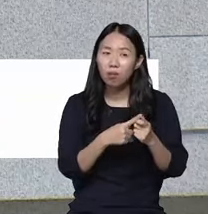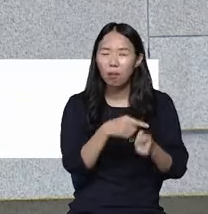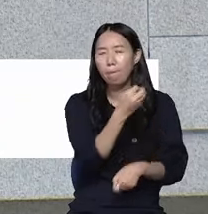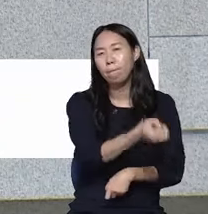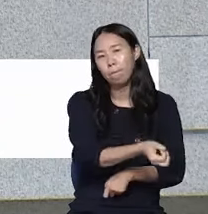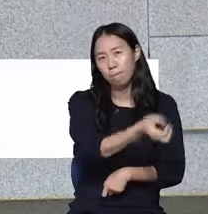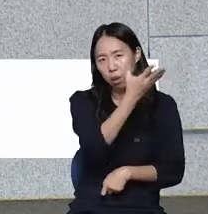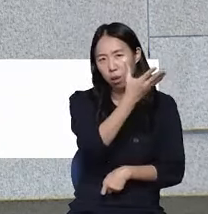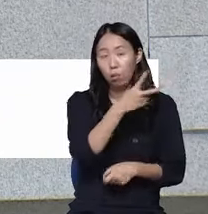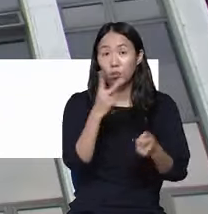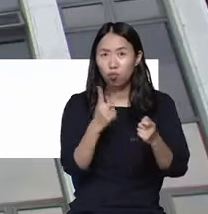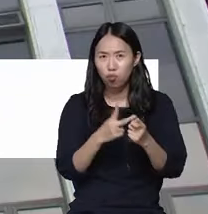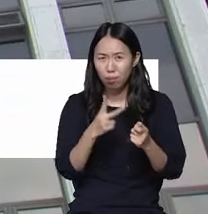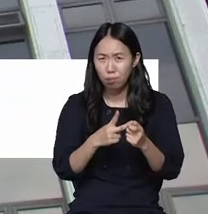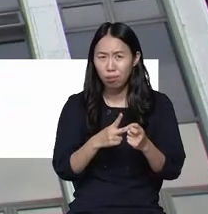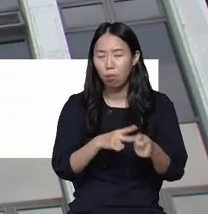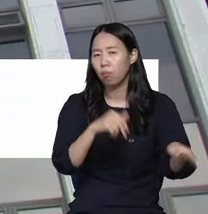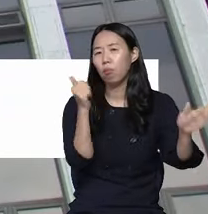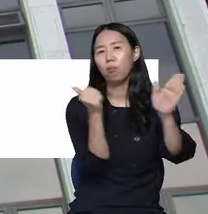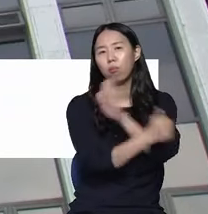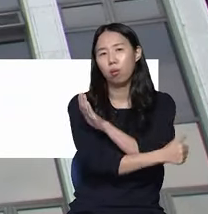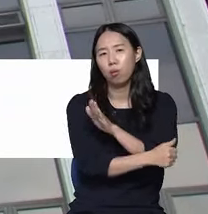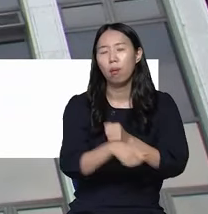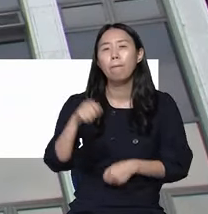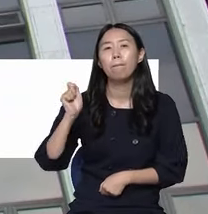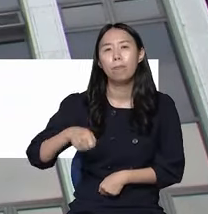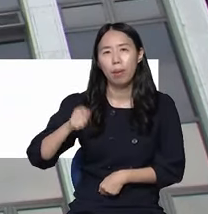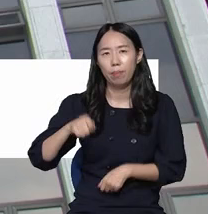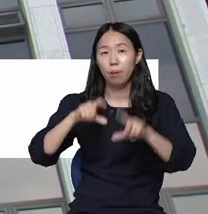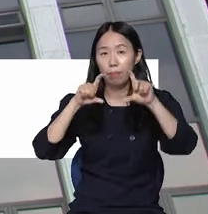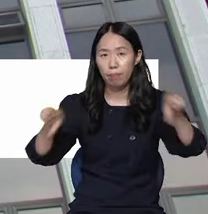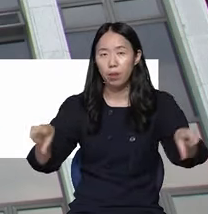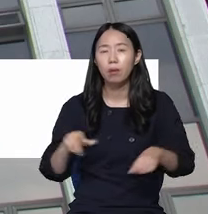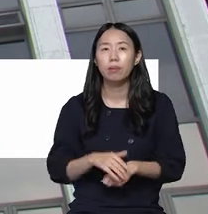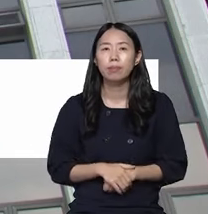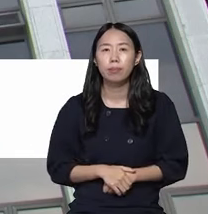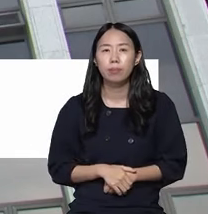한 1심을 깨고 원고 패소로 판결했다고 오늘